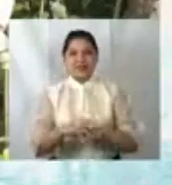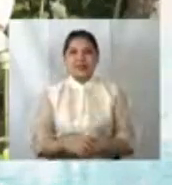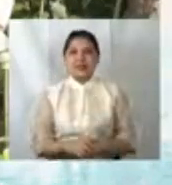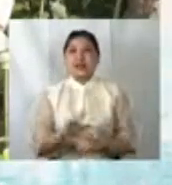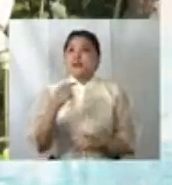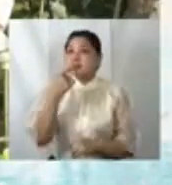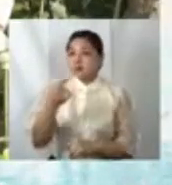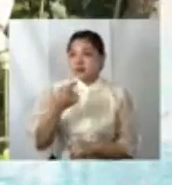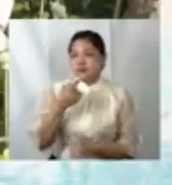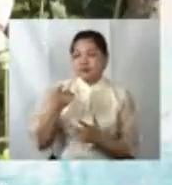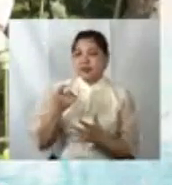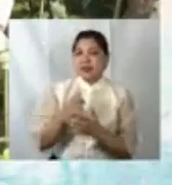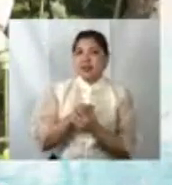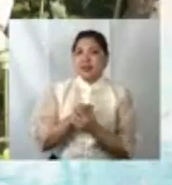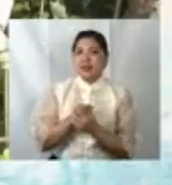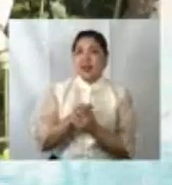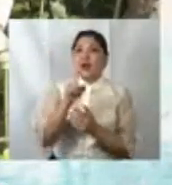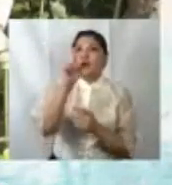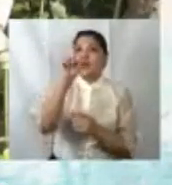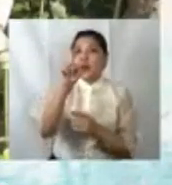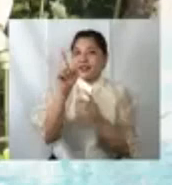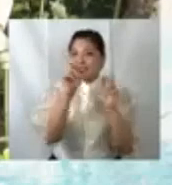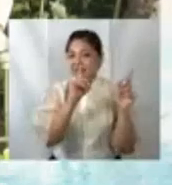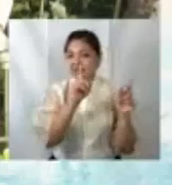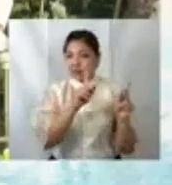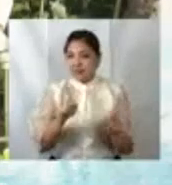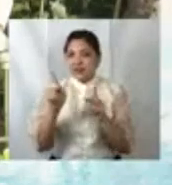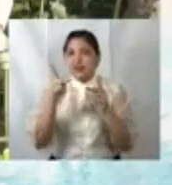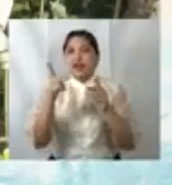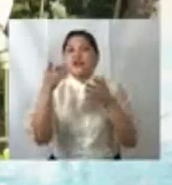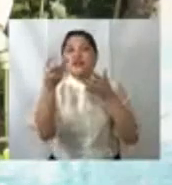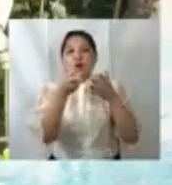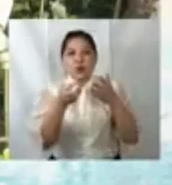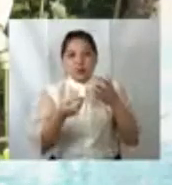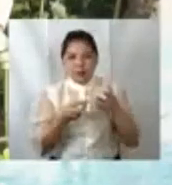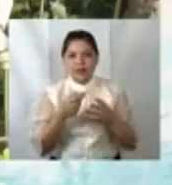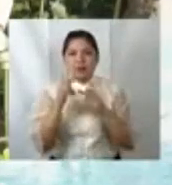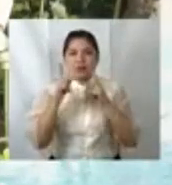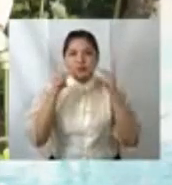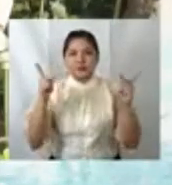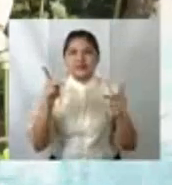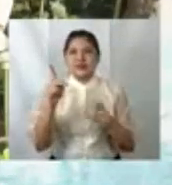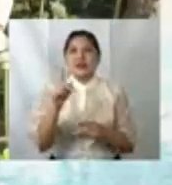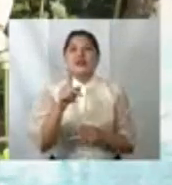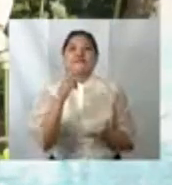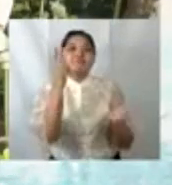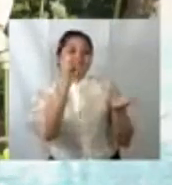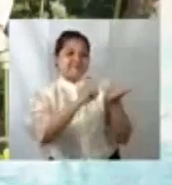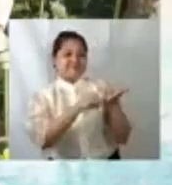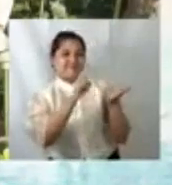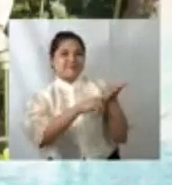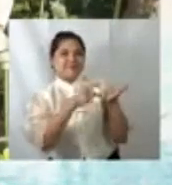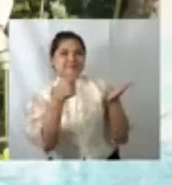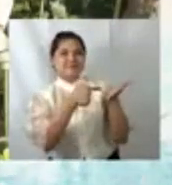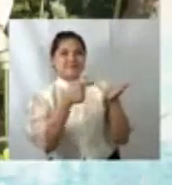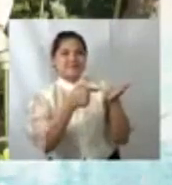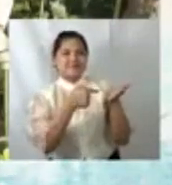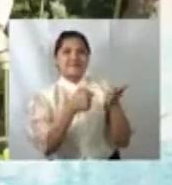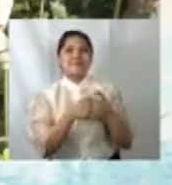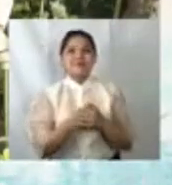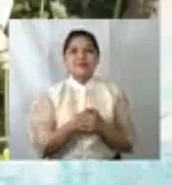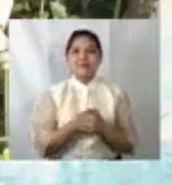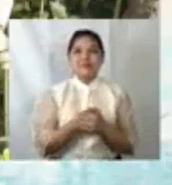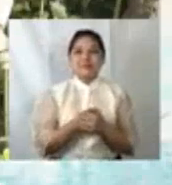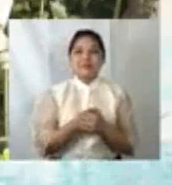hinanda ay ang dokumento ng proklamasyon. So, at pinirmahan nga ito nung mga